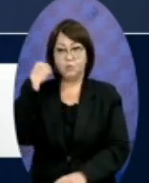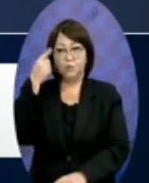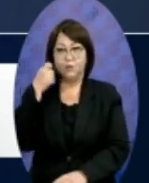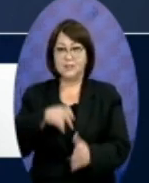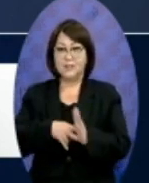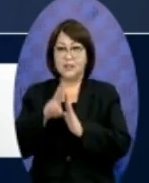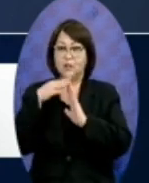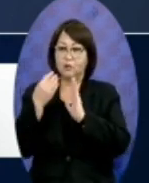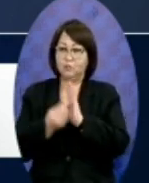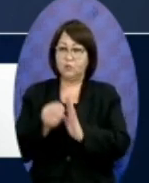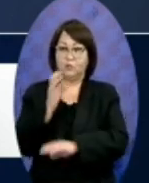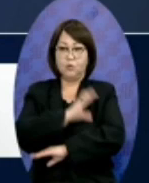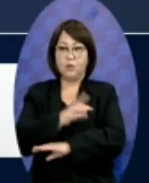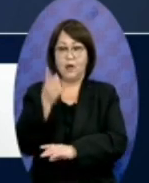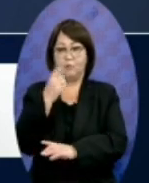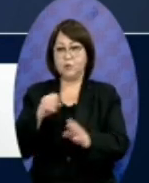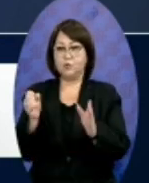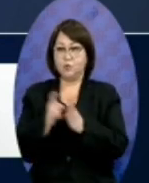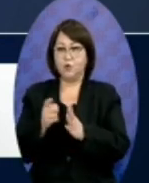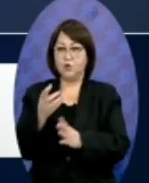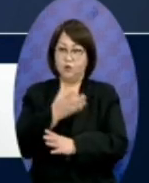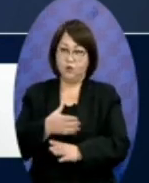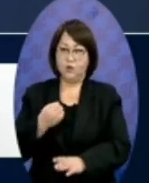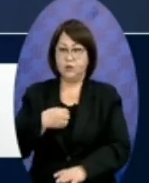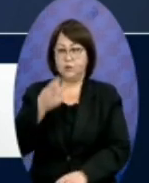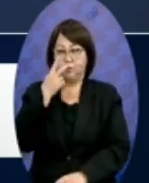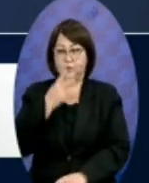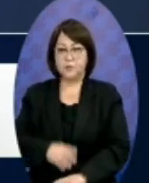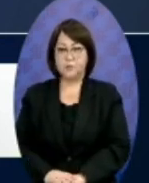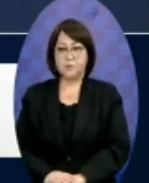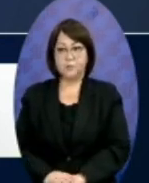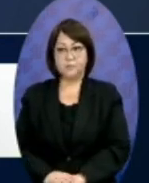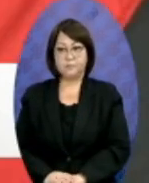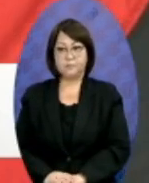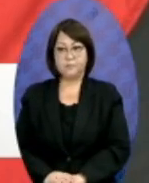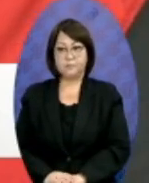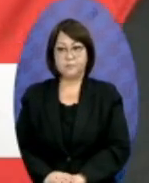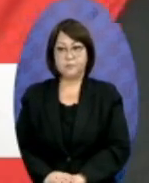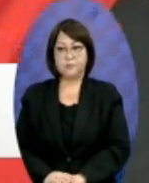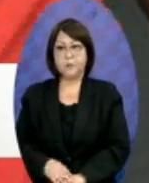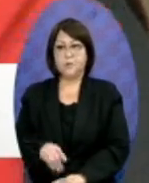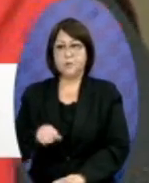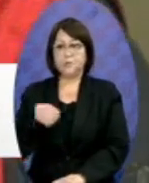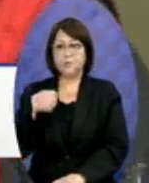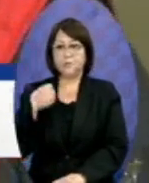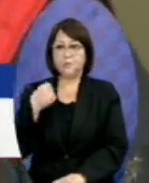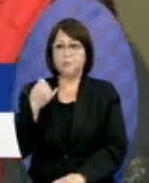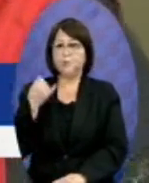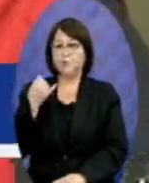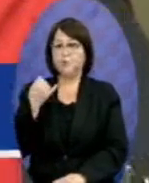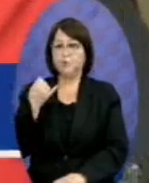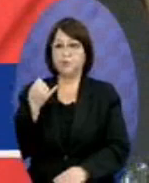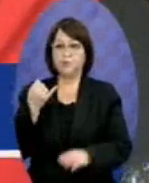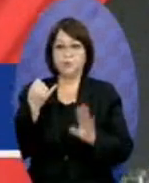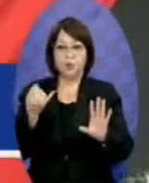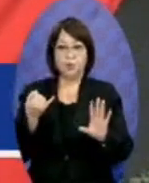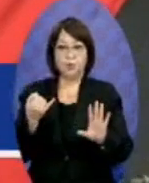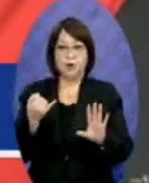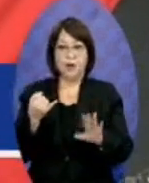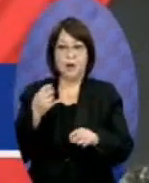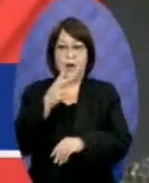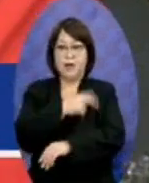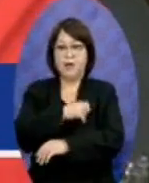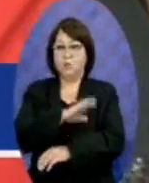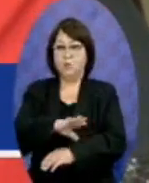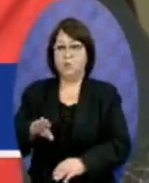гэрүүл сургууль хамгийн чухал нөлөөтэй гэж тэд мөн үздсэн байна. 6 дугаар ангийн хүүхд хэлж байна л да. Монгол улсад